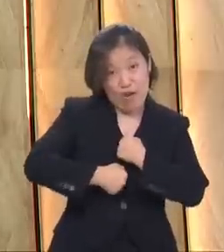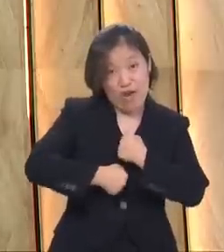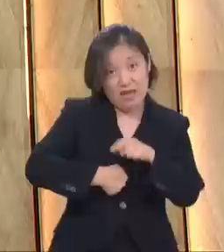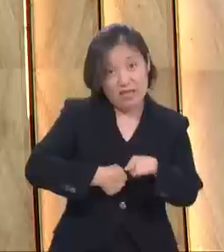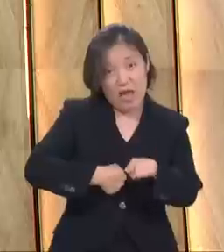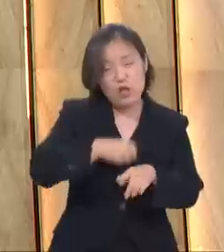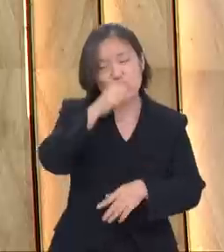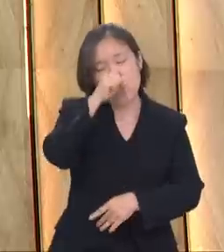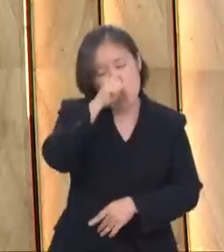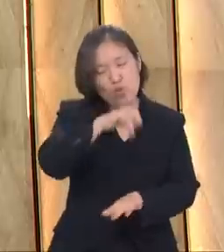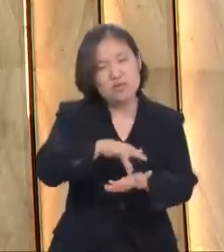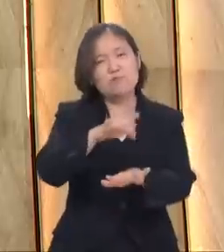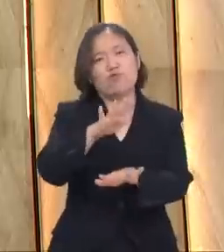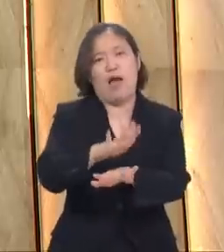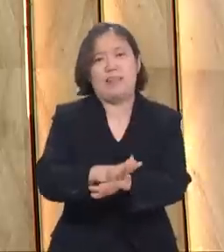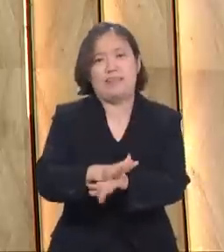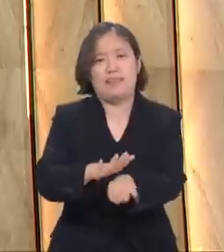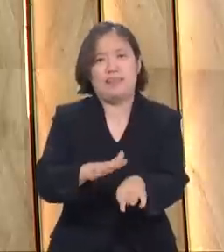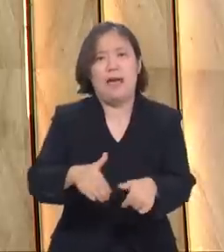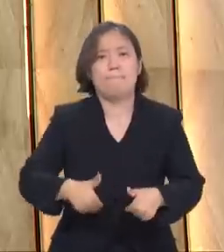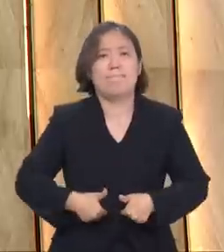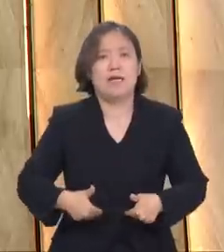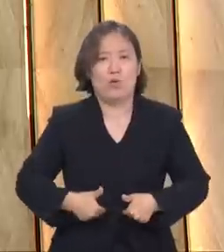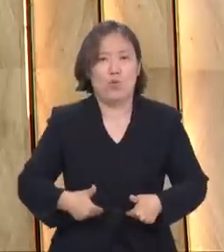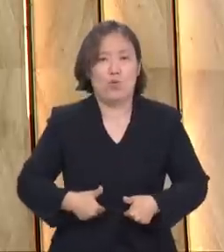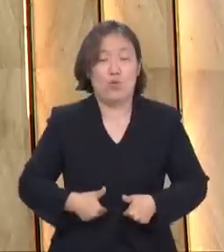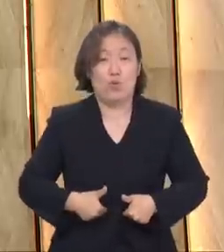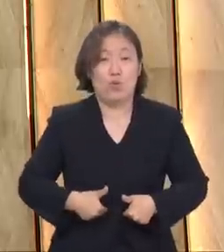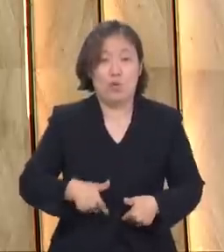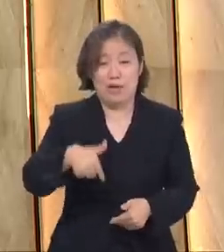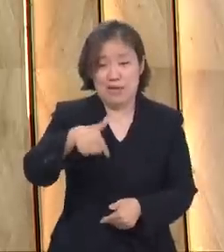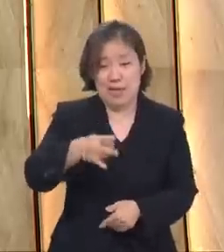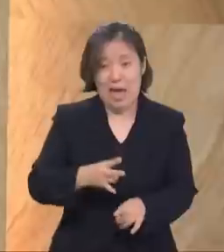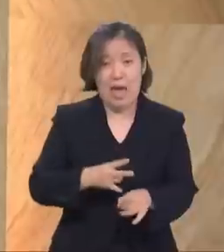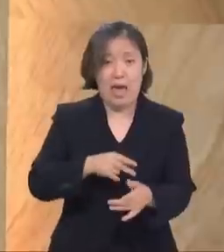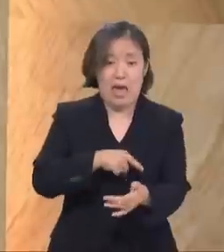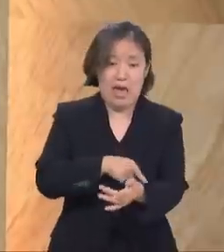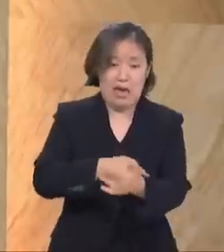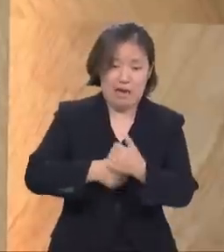좋은 습관을 들어라 신라